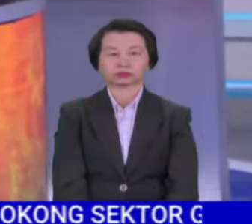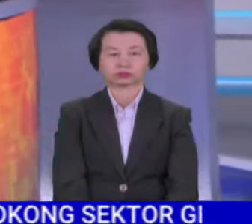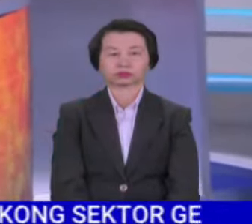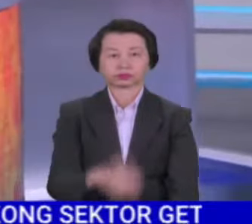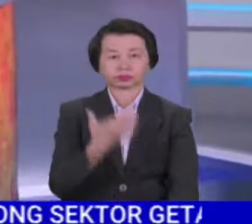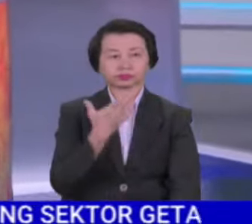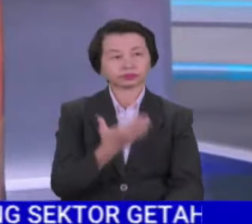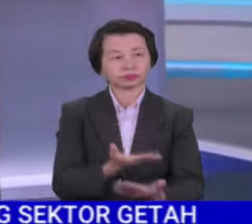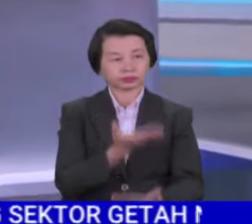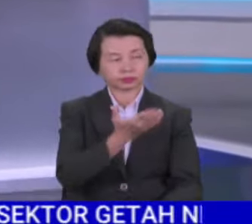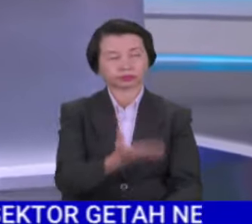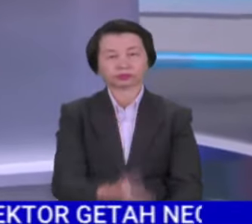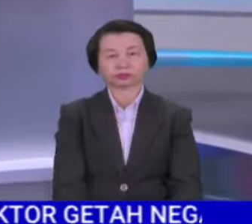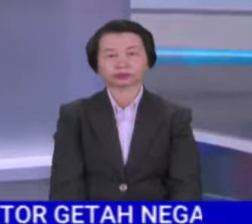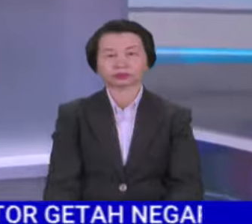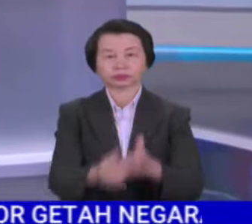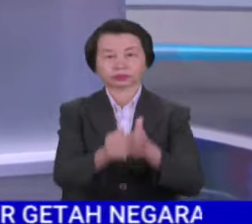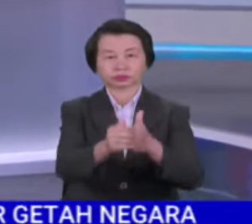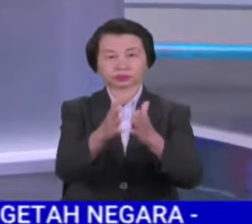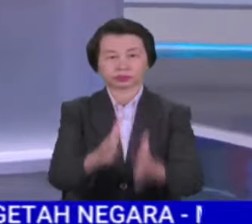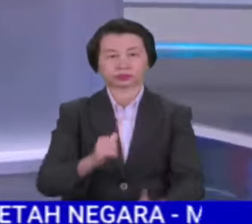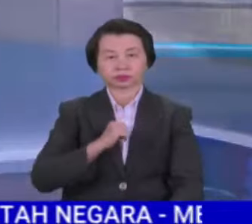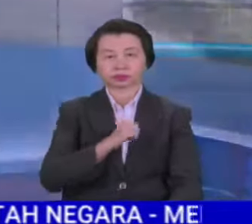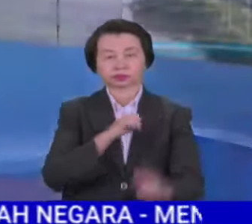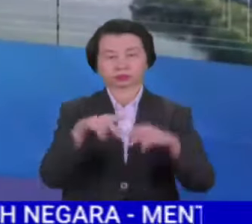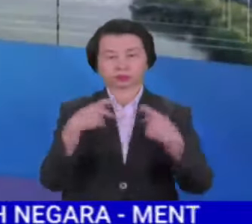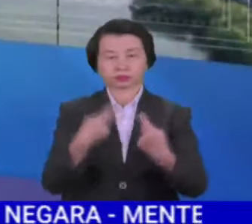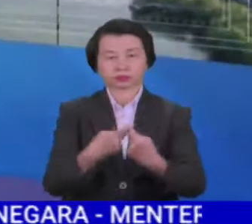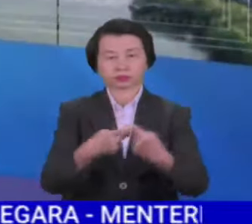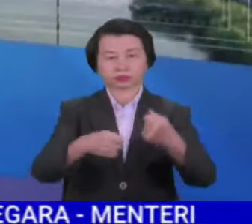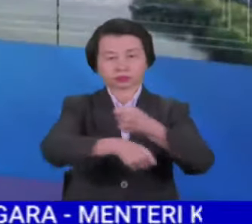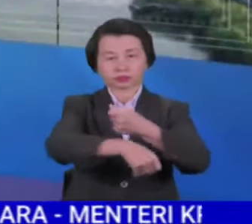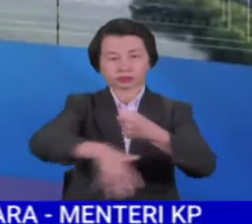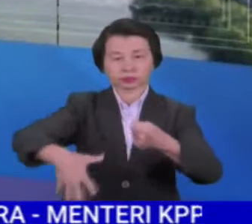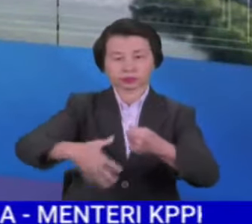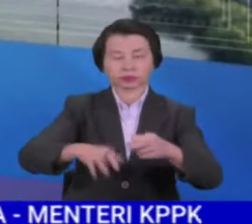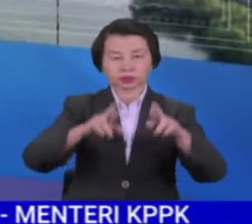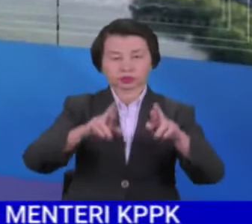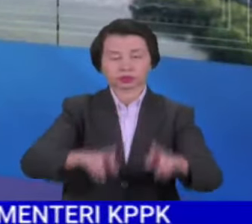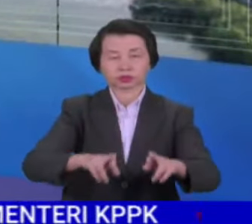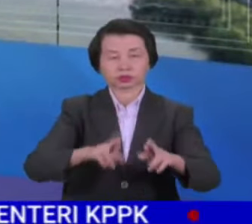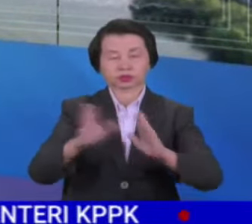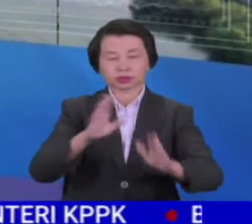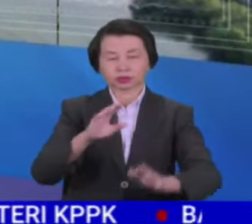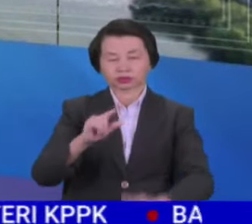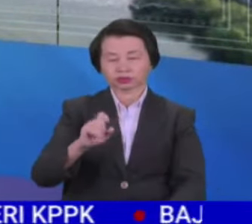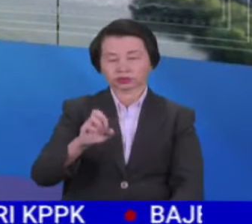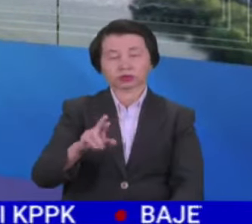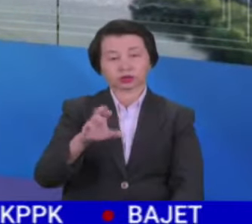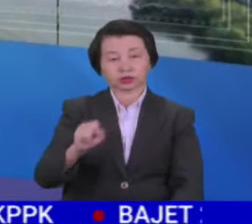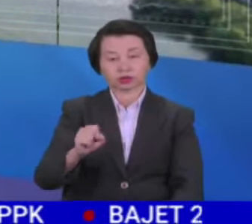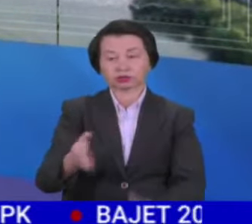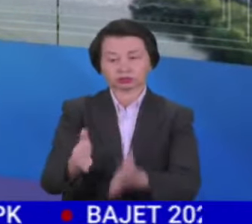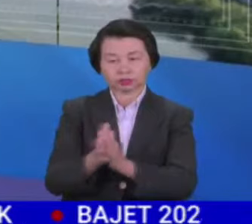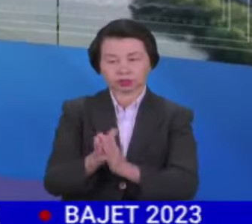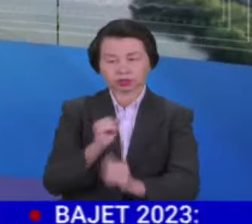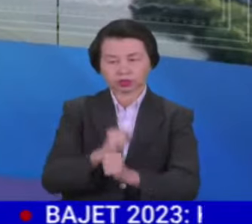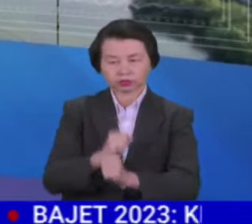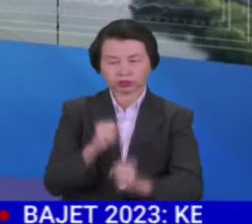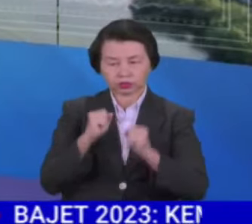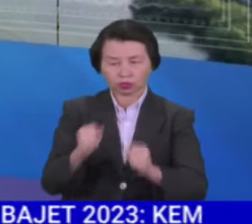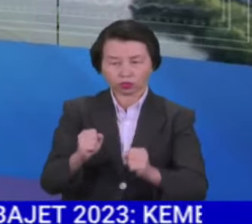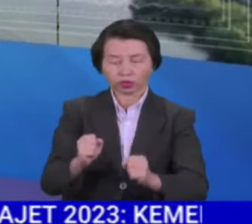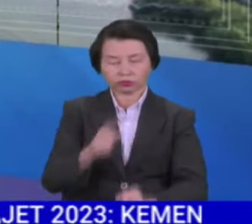Hai baik saheb Pemimpin dan ahli Parti komponen dan gabungan rakyat Sabah jrs ladatu diminta untuk bekerja kuat